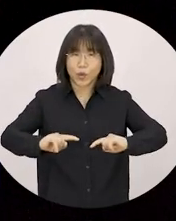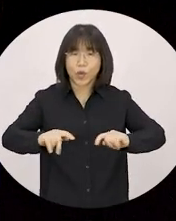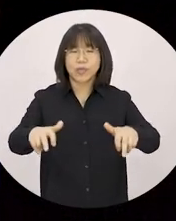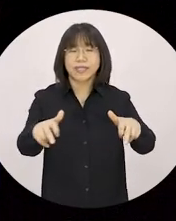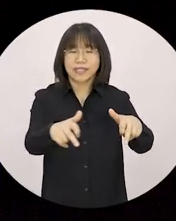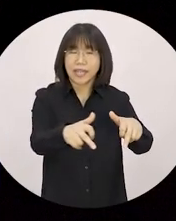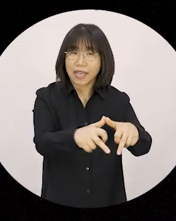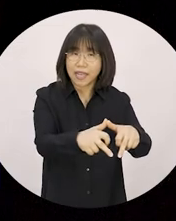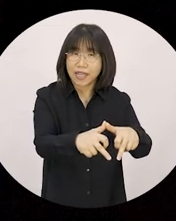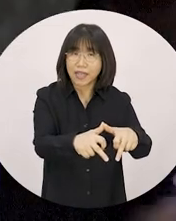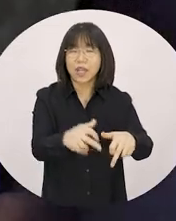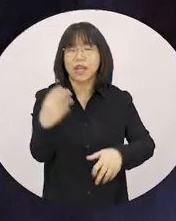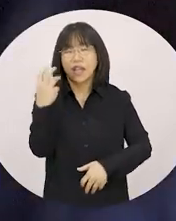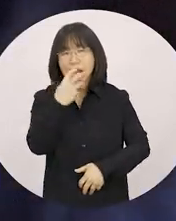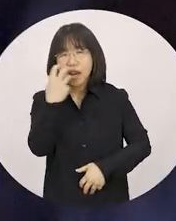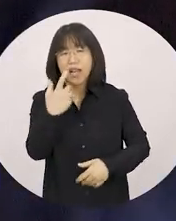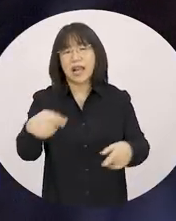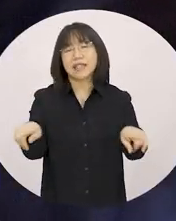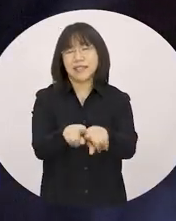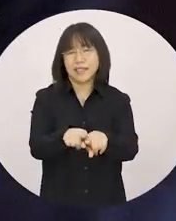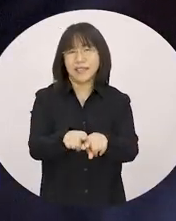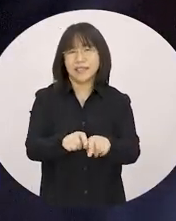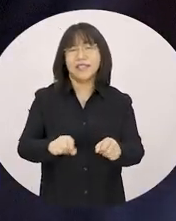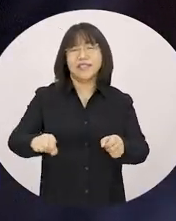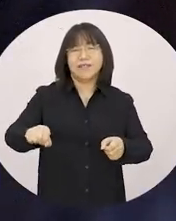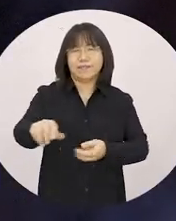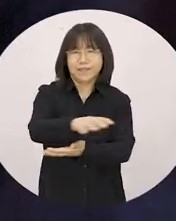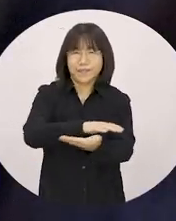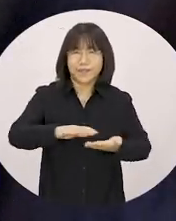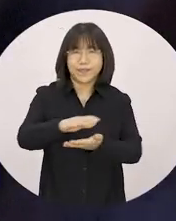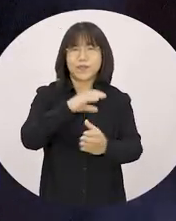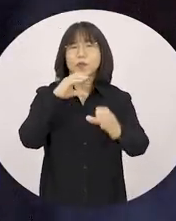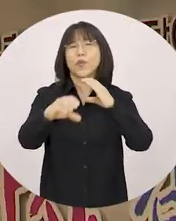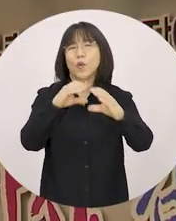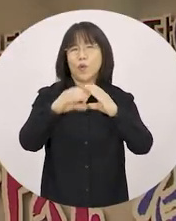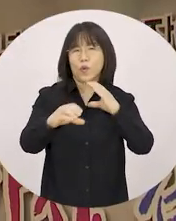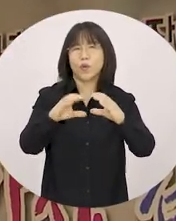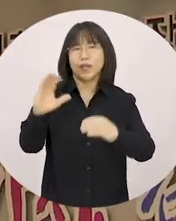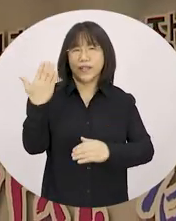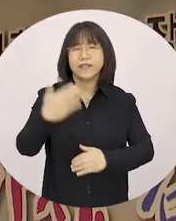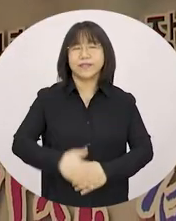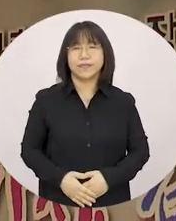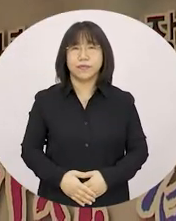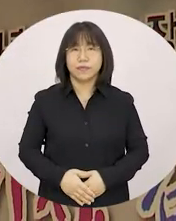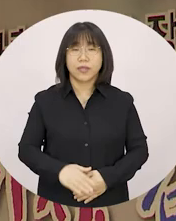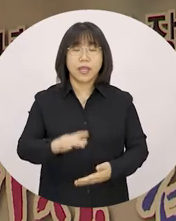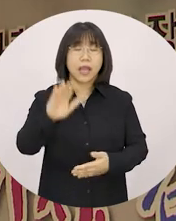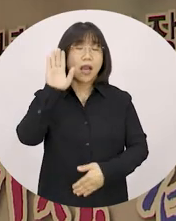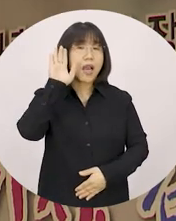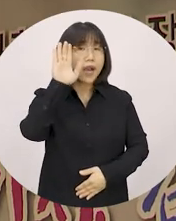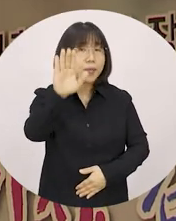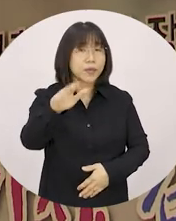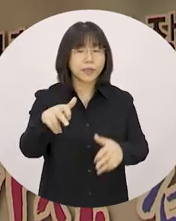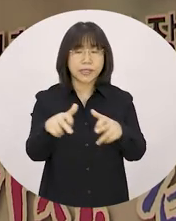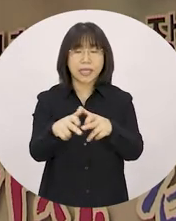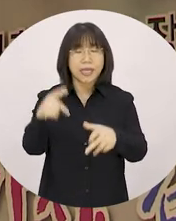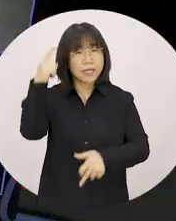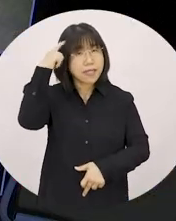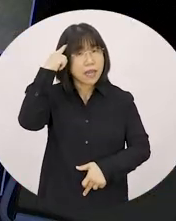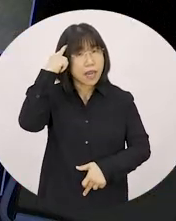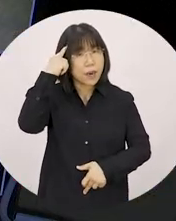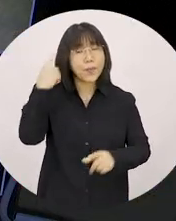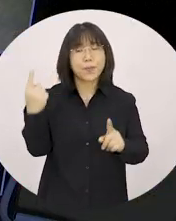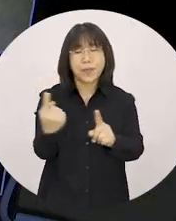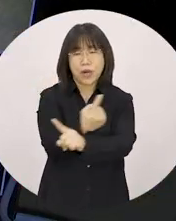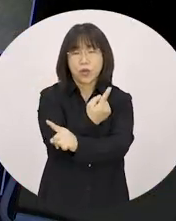참여했으며 장애인과 비장애인이 함께하는 소통과 화합의 장이 됐습니다. 강서구는 앞으로도 장애에 대한